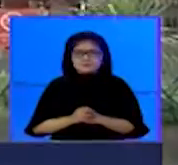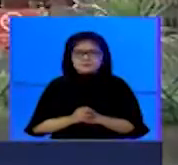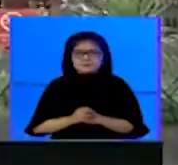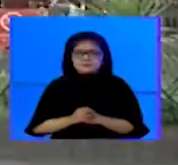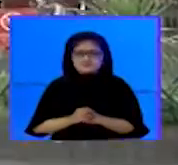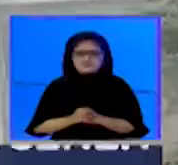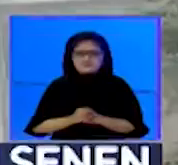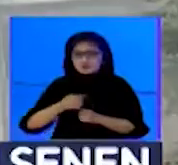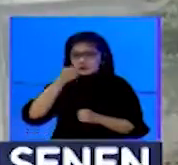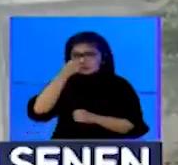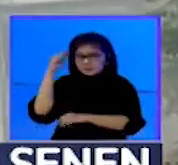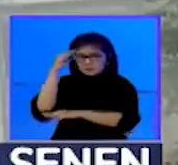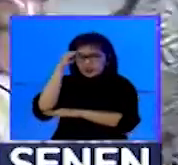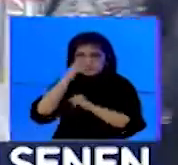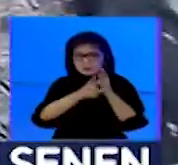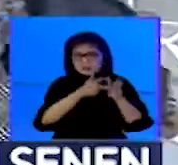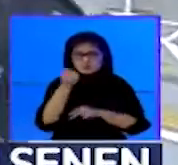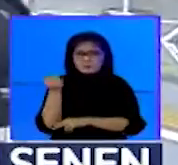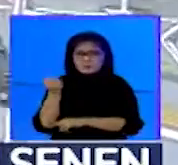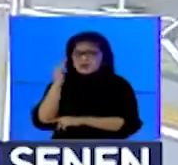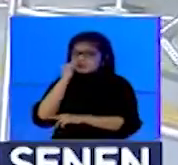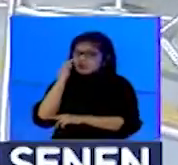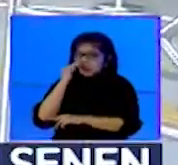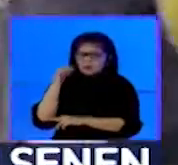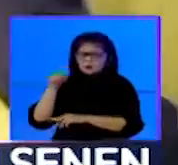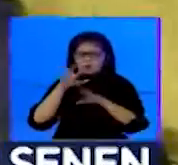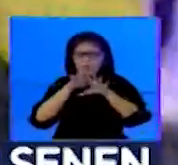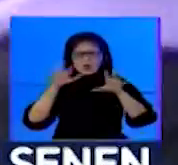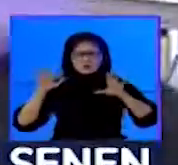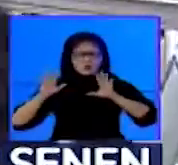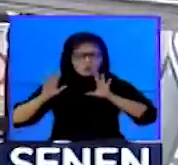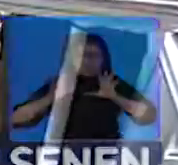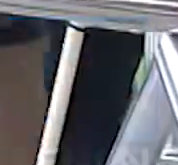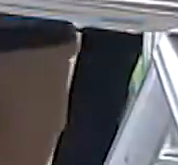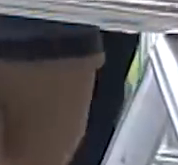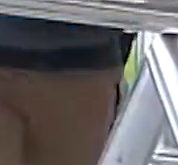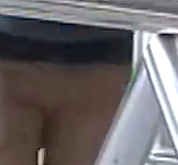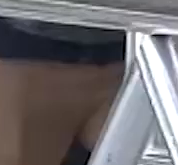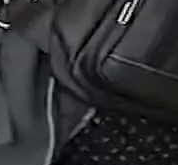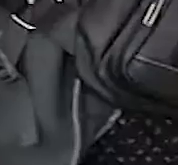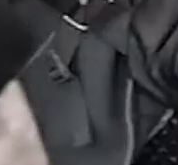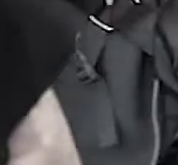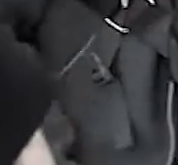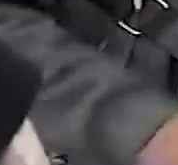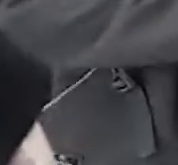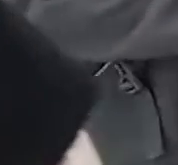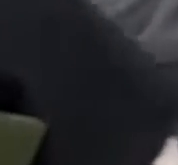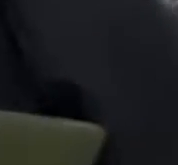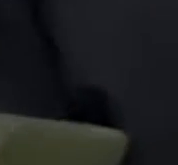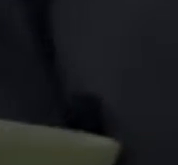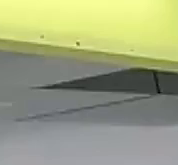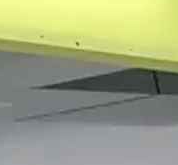Kamis pagi, stasiun Pasar Senen Jakarta dipenuhi ratusan warga yang akan mudik ke kampung halaman. Surabaya, Solo, hingga Purwokerto menjadi